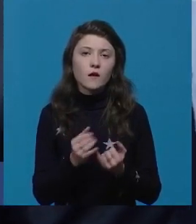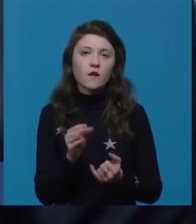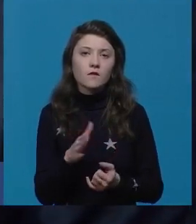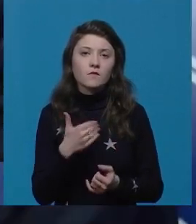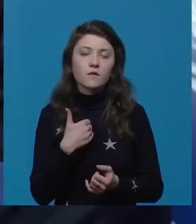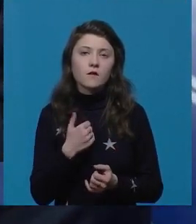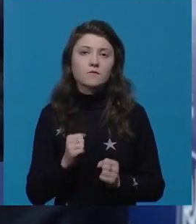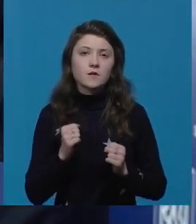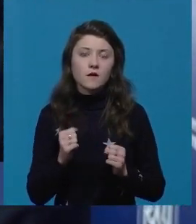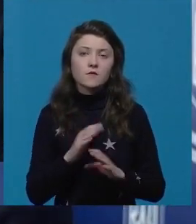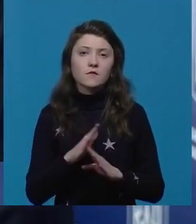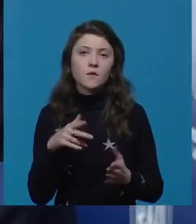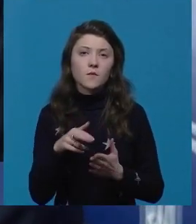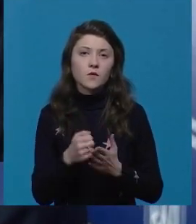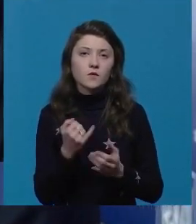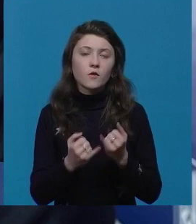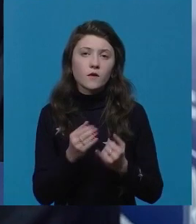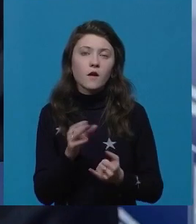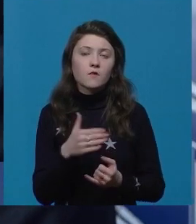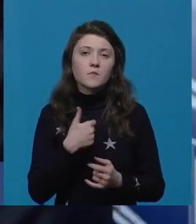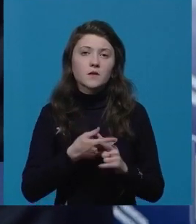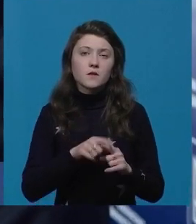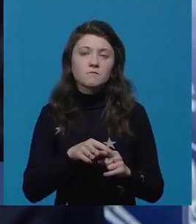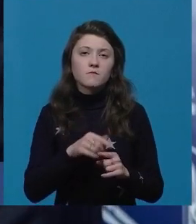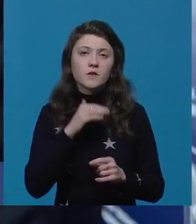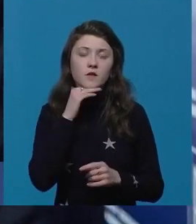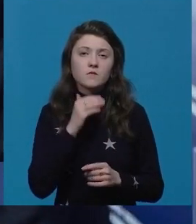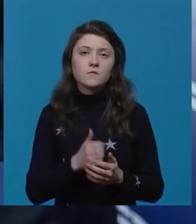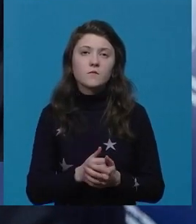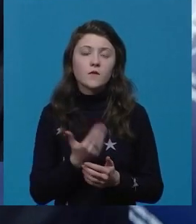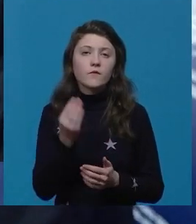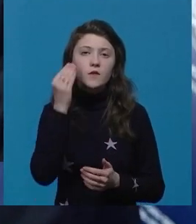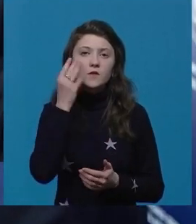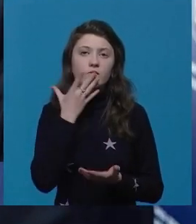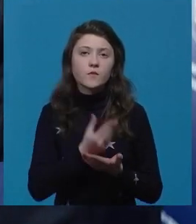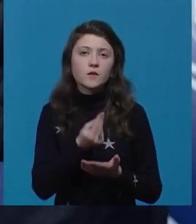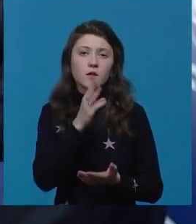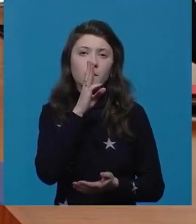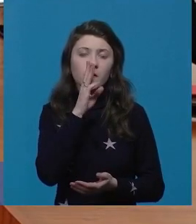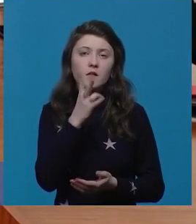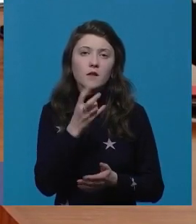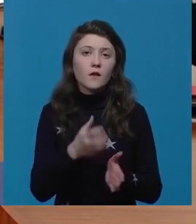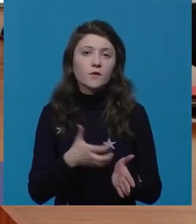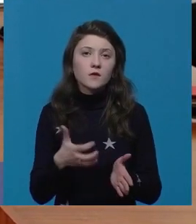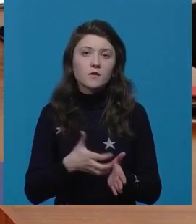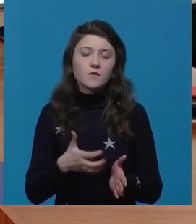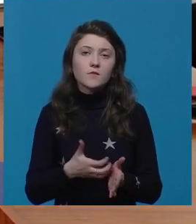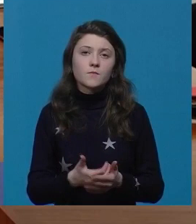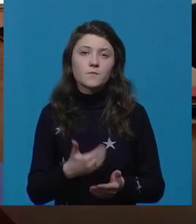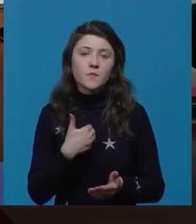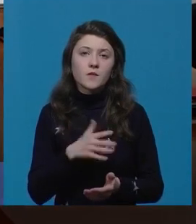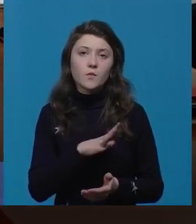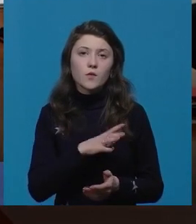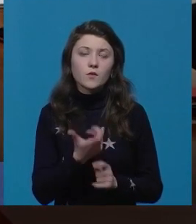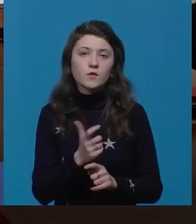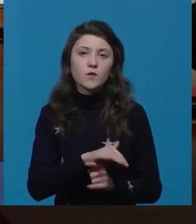не добиратися. Мені вистачає. Варто зазначити, що Віталій Бунечко вважає свою заробітну платню недостатньою. Мені було б дуже